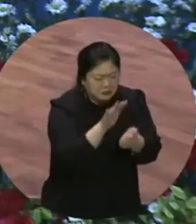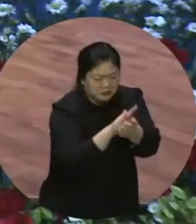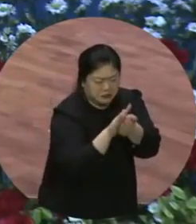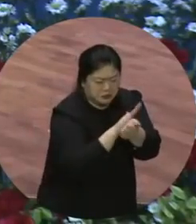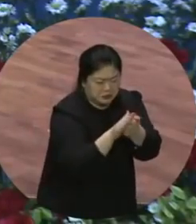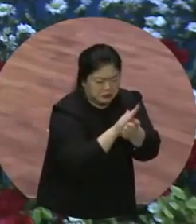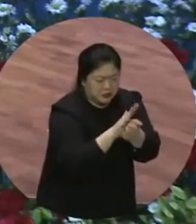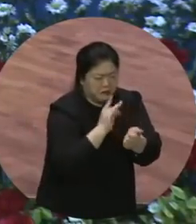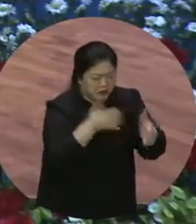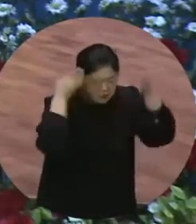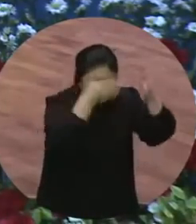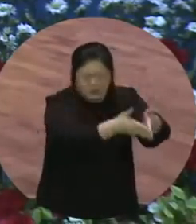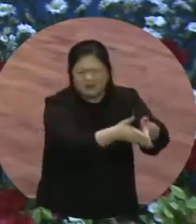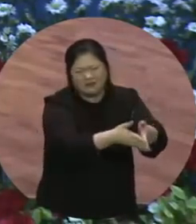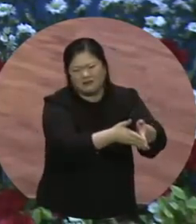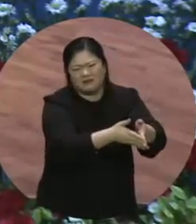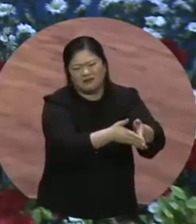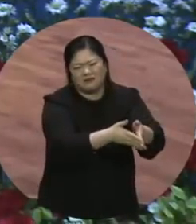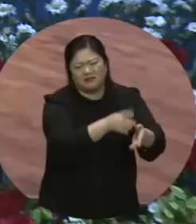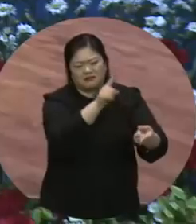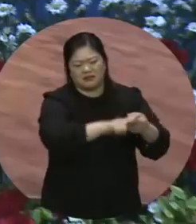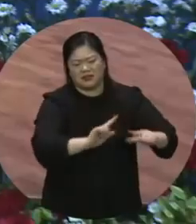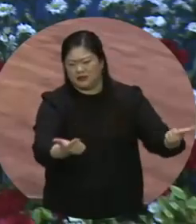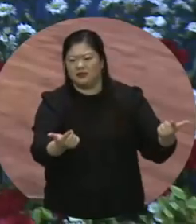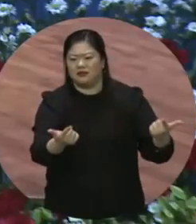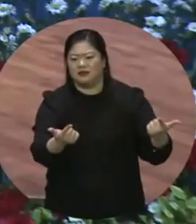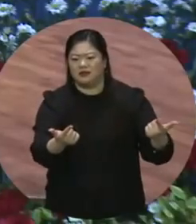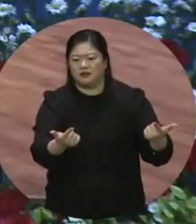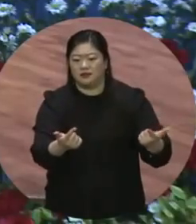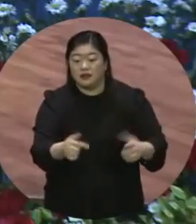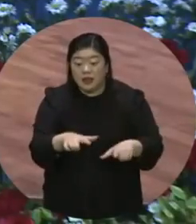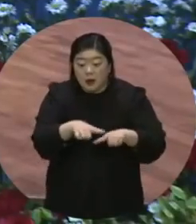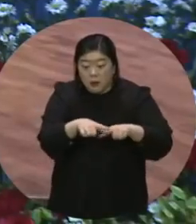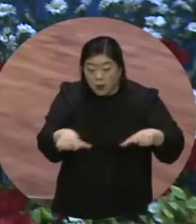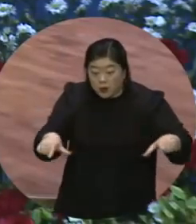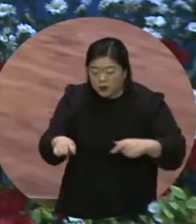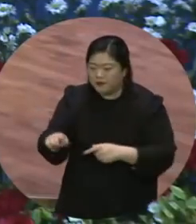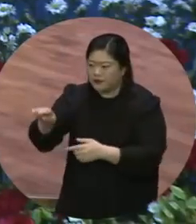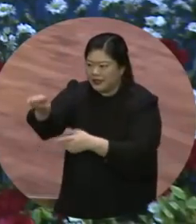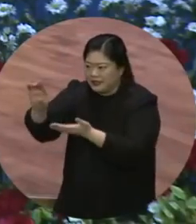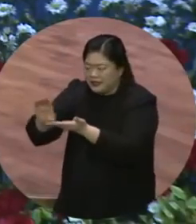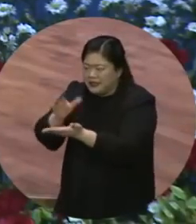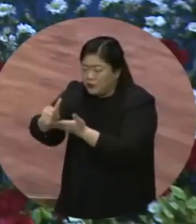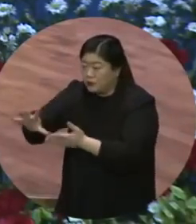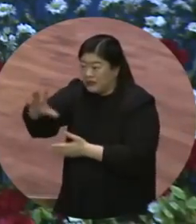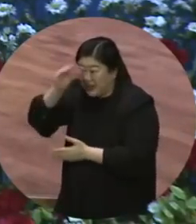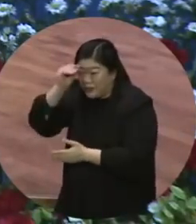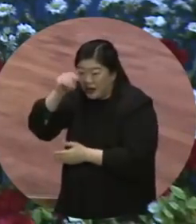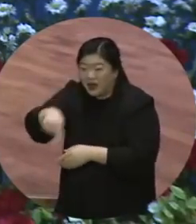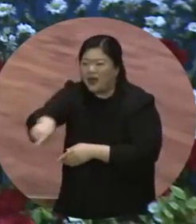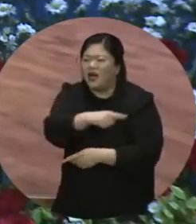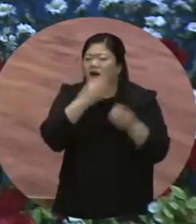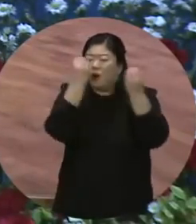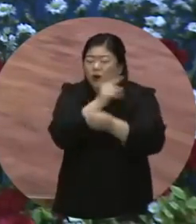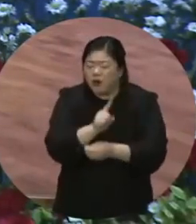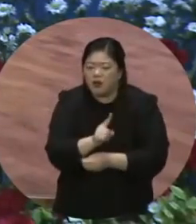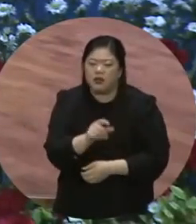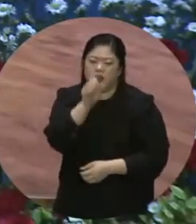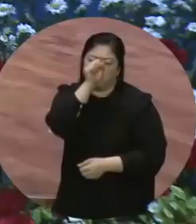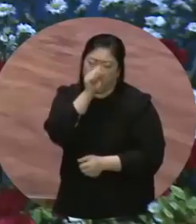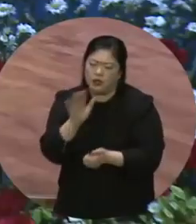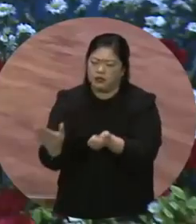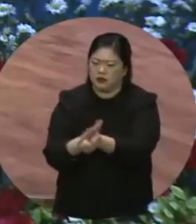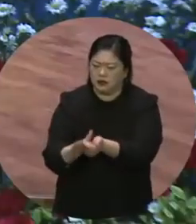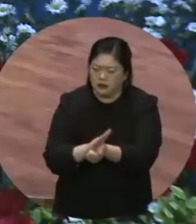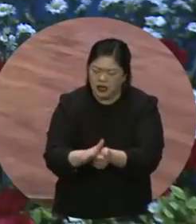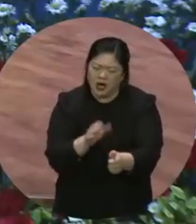그 사람들은 신앙생활 하니까 맨 눈에 보이는 게 윤리, 도덕, 정빈, 맨날 눈에 보이는 그게 다예요. 그게 종교예요.